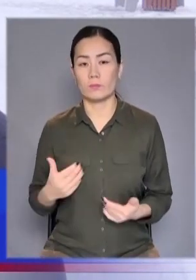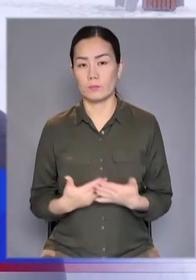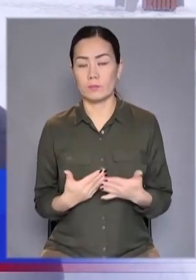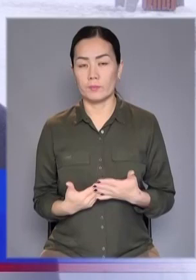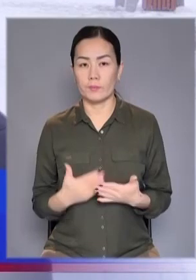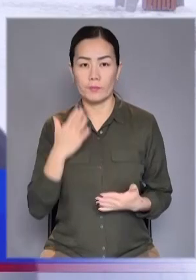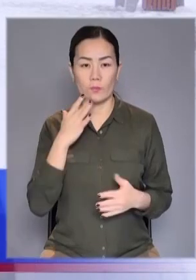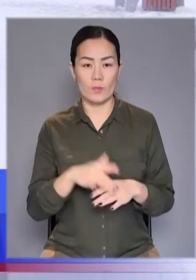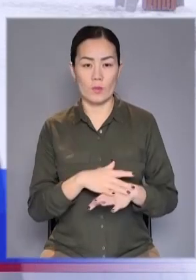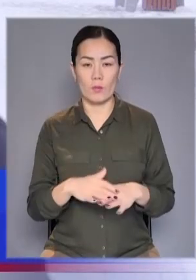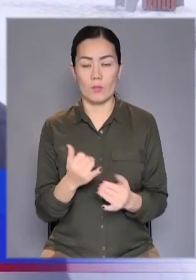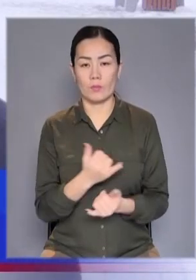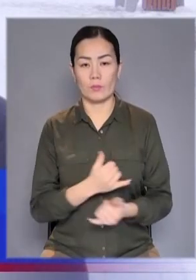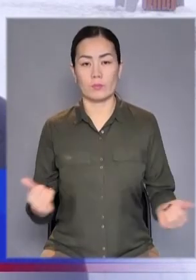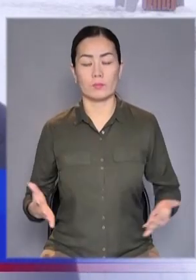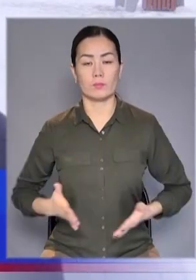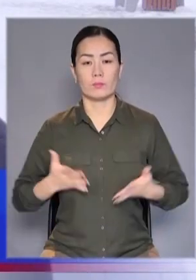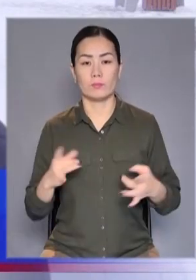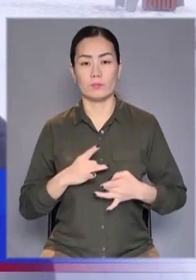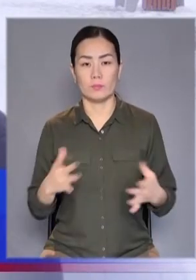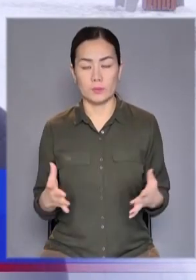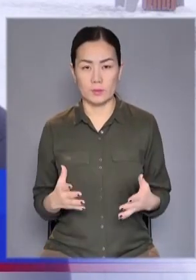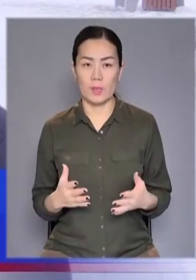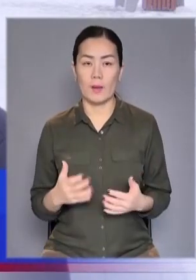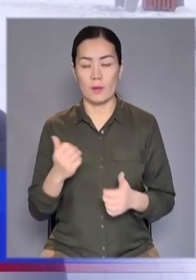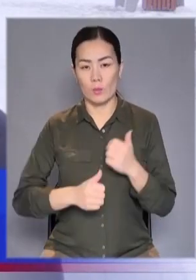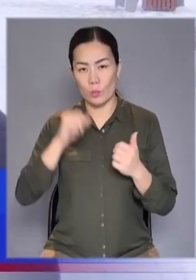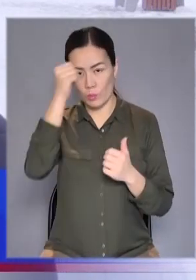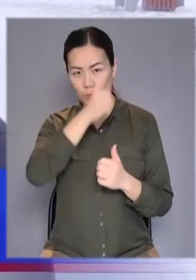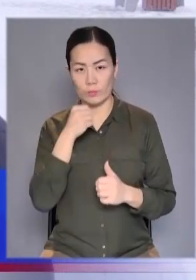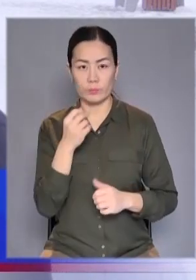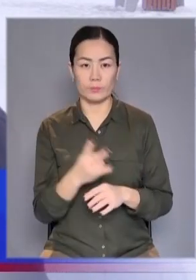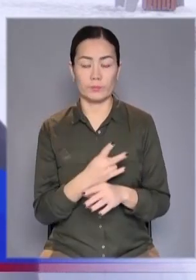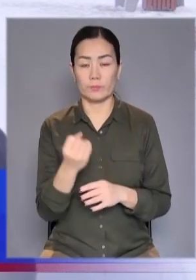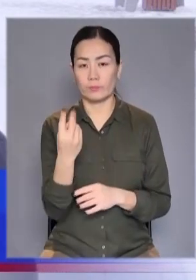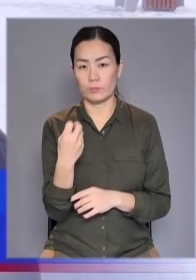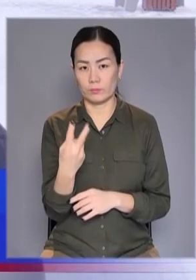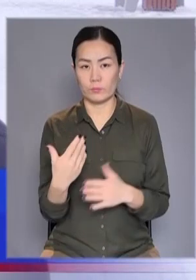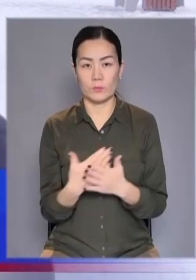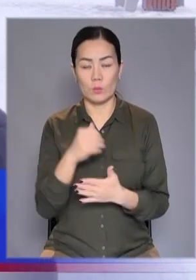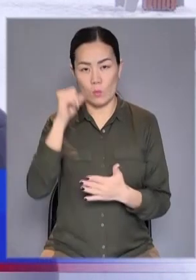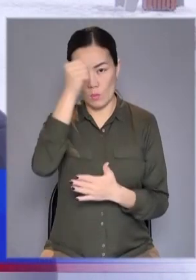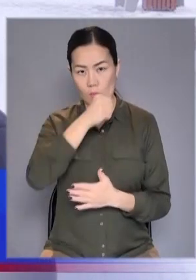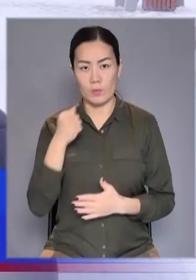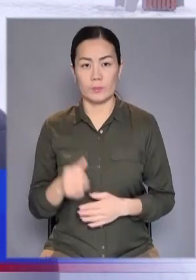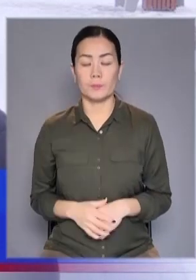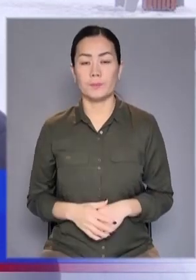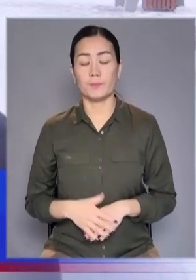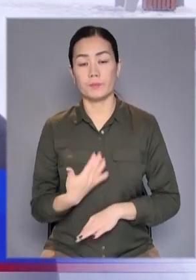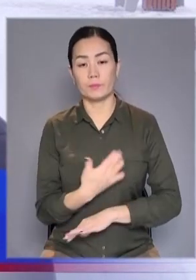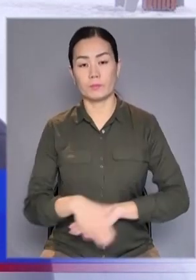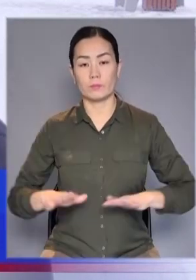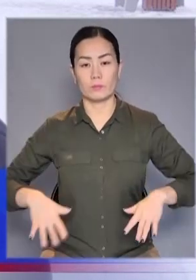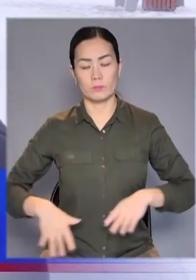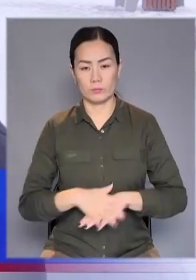енді халыққа қайта-қайта ұсыныс болғаннан кейін жыл сайын сағат түнгі 12-де жаңа жылды қарсы алуға даладан қарсы аламыз